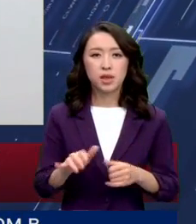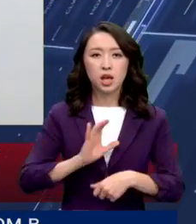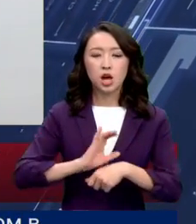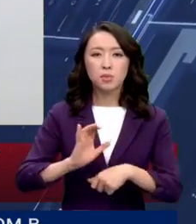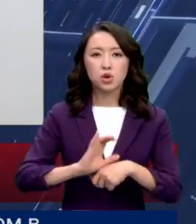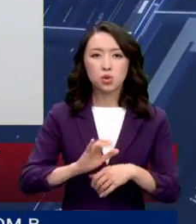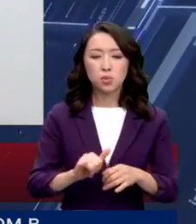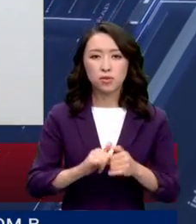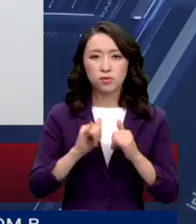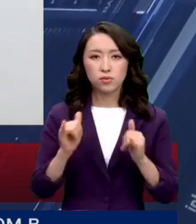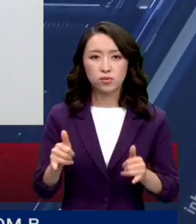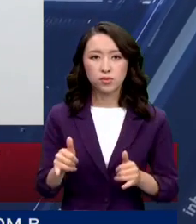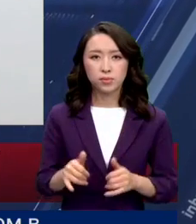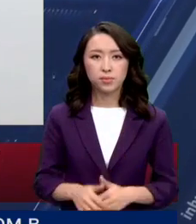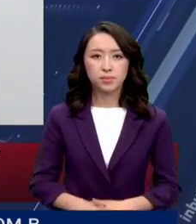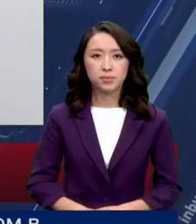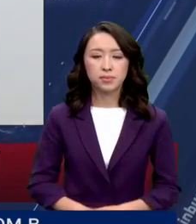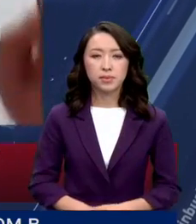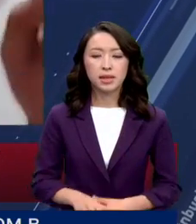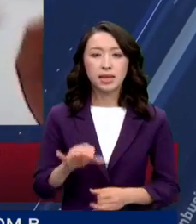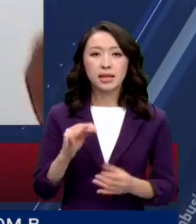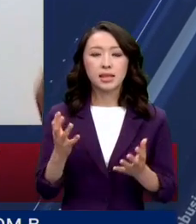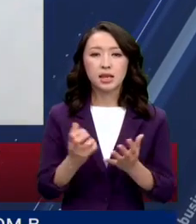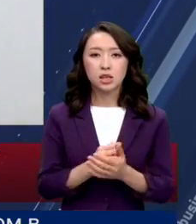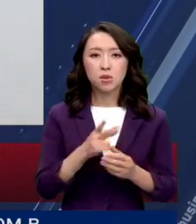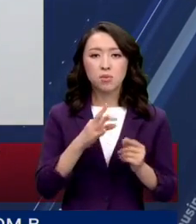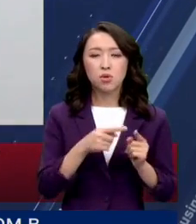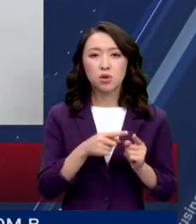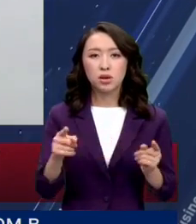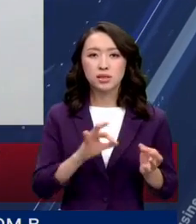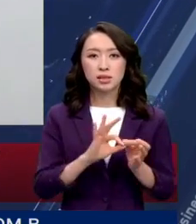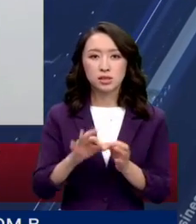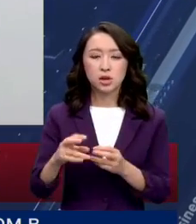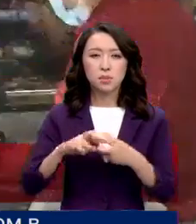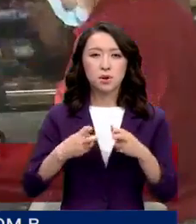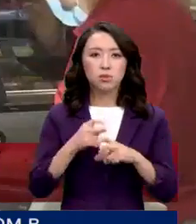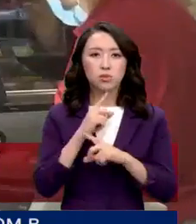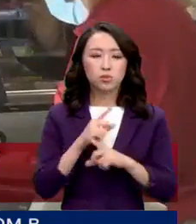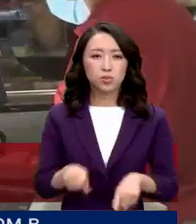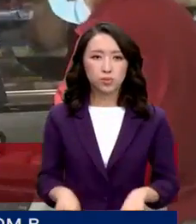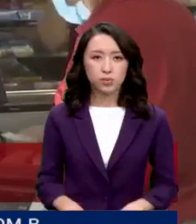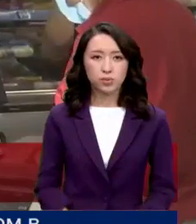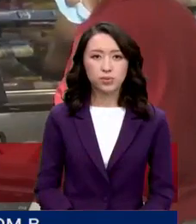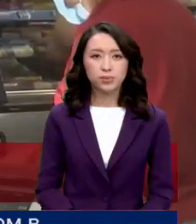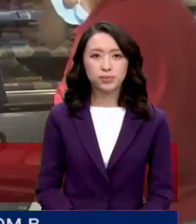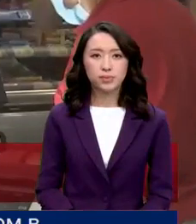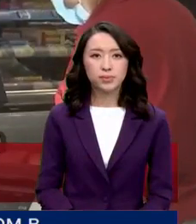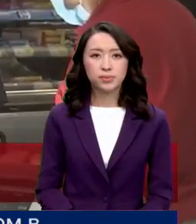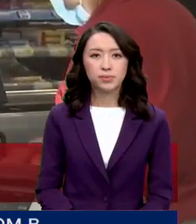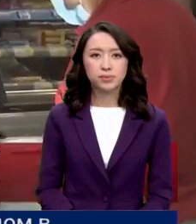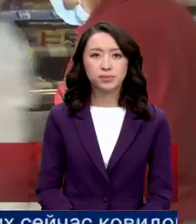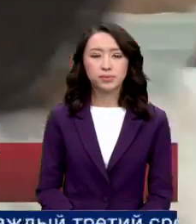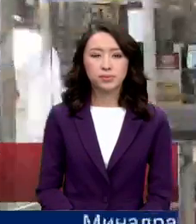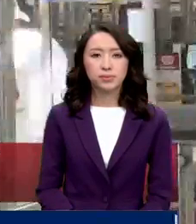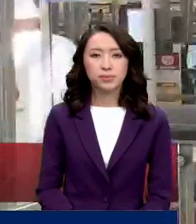объемов его производства. И тогда у вас по всей остальной цепочке уже нет проблем.